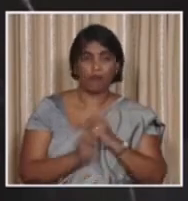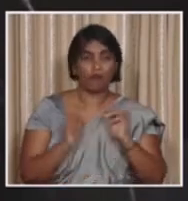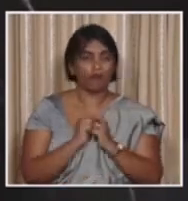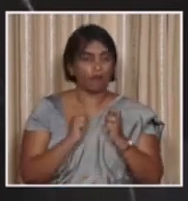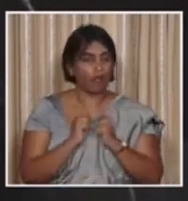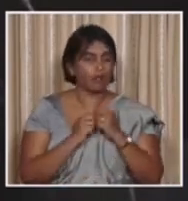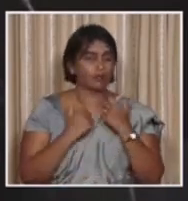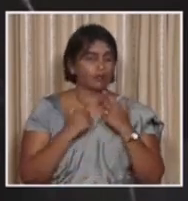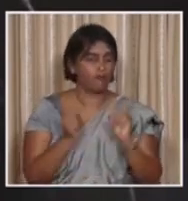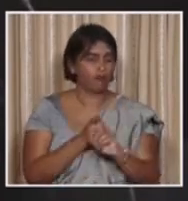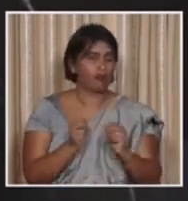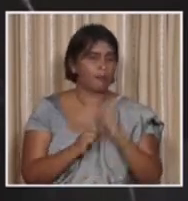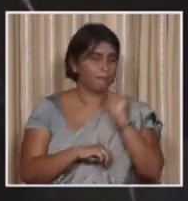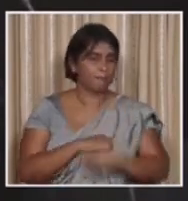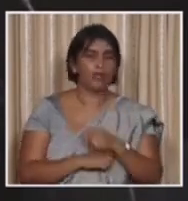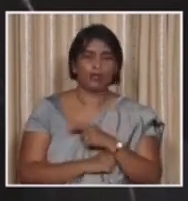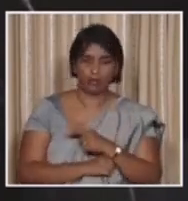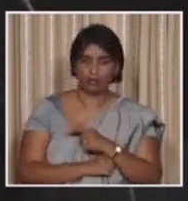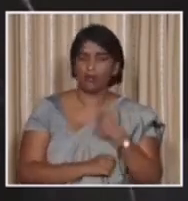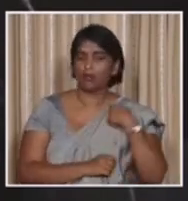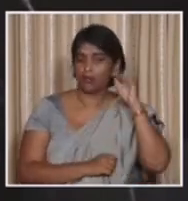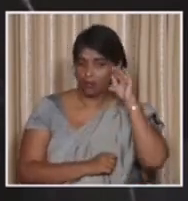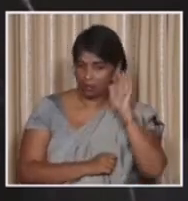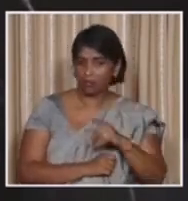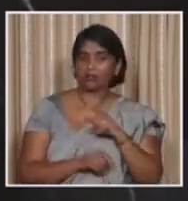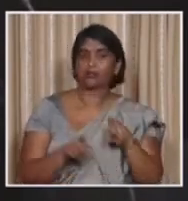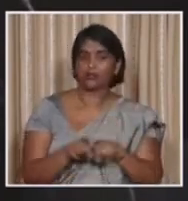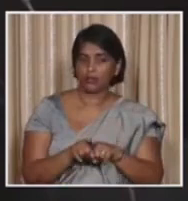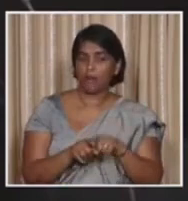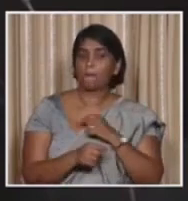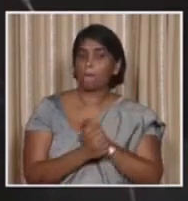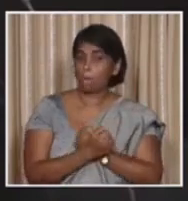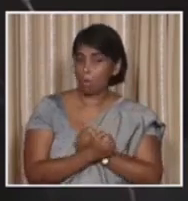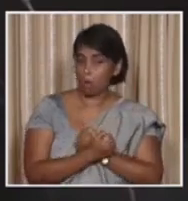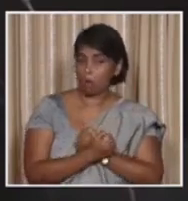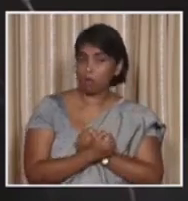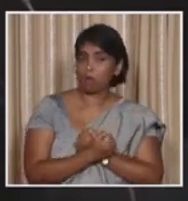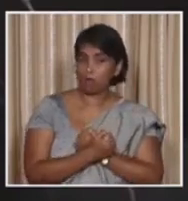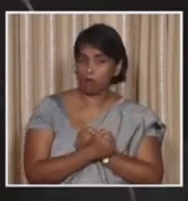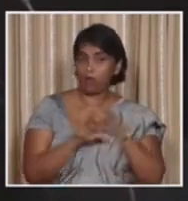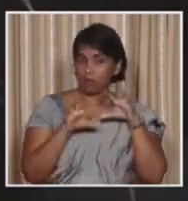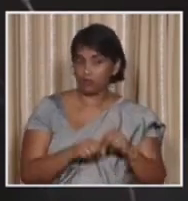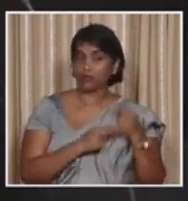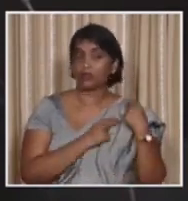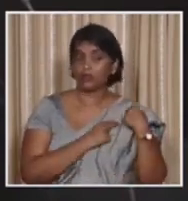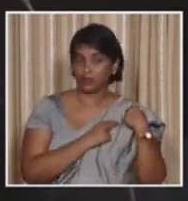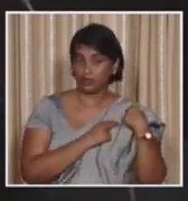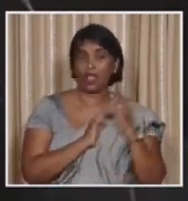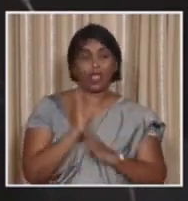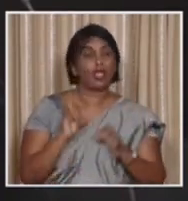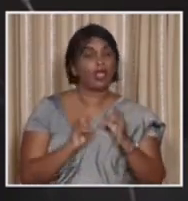ගට්ටනයක් ඇති කරන්න උත්සාහ කරා. අපිට ආරංචි වුණ විදියට පොලිස් භාරව කටයුතු